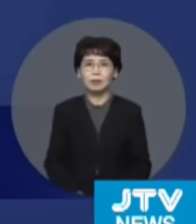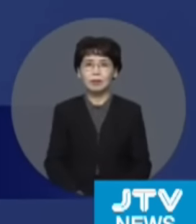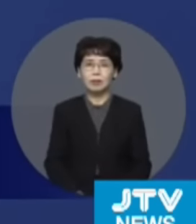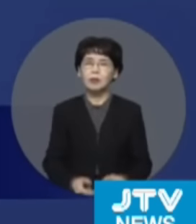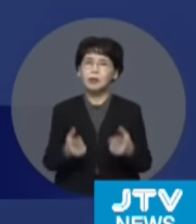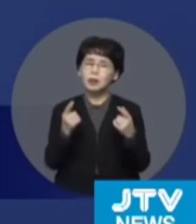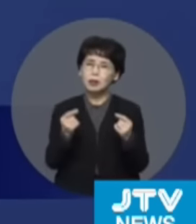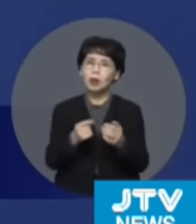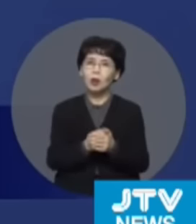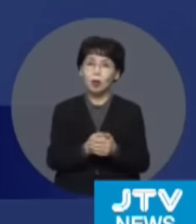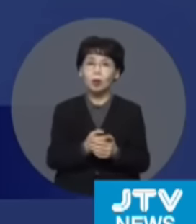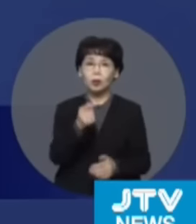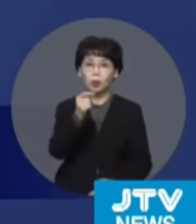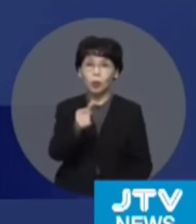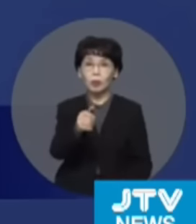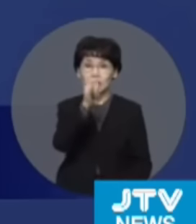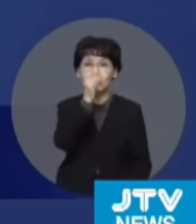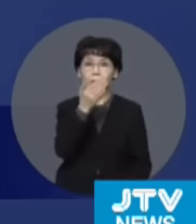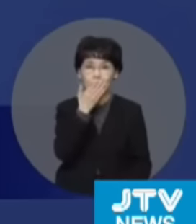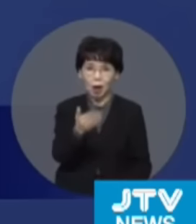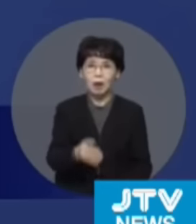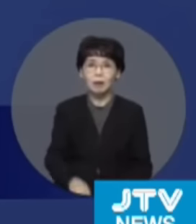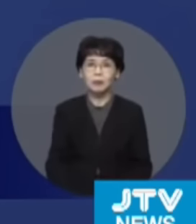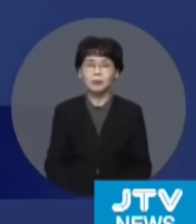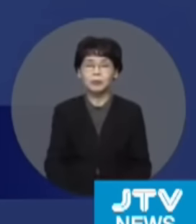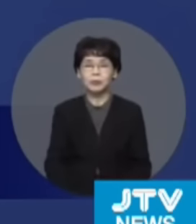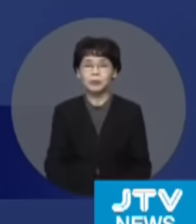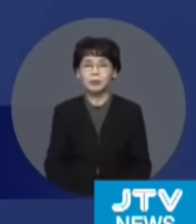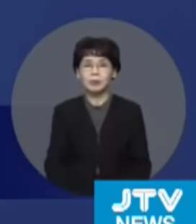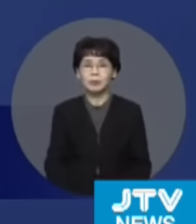뭐 그런 점들이 좀 있을 수 있습니다. 근데